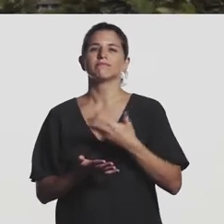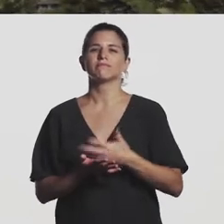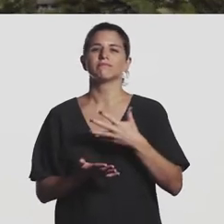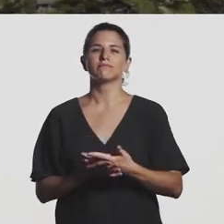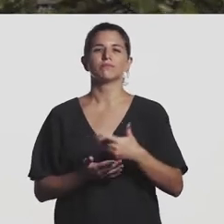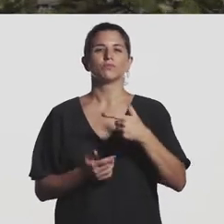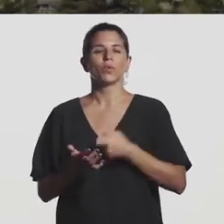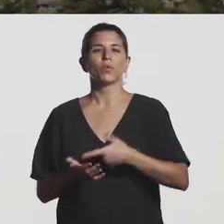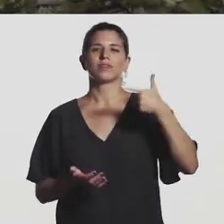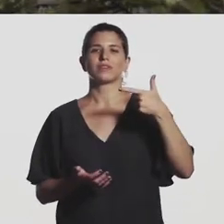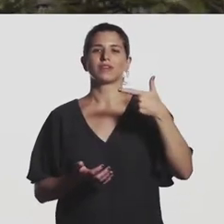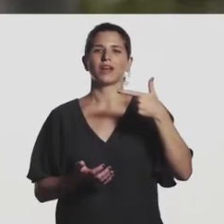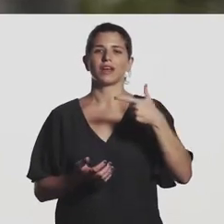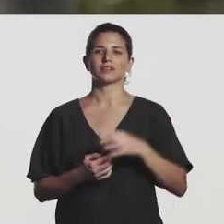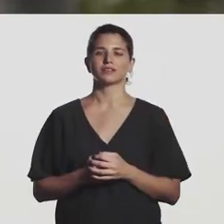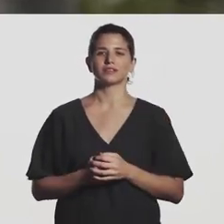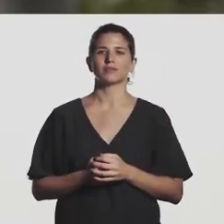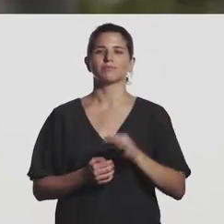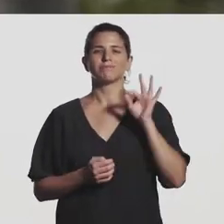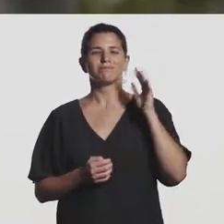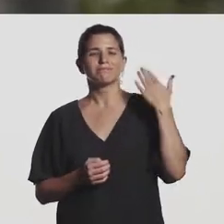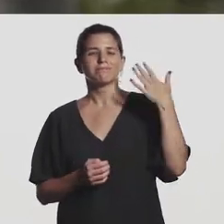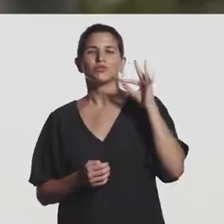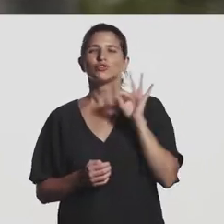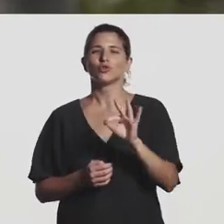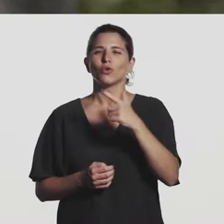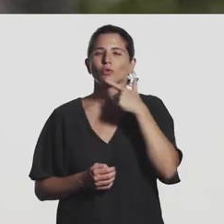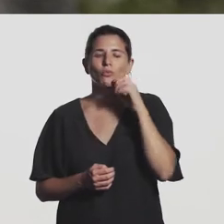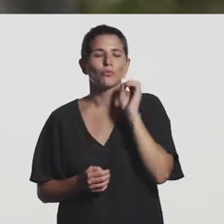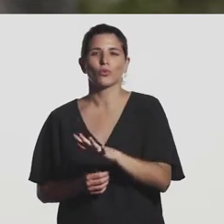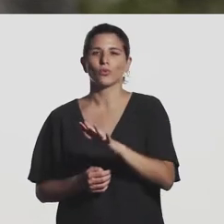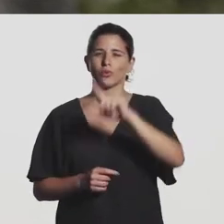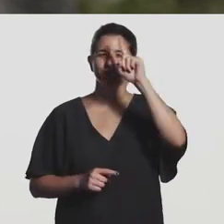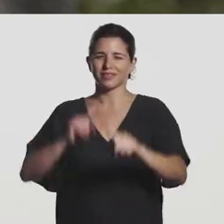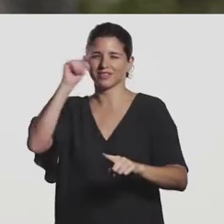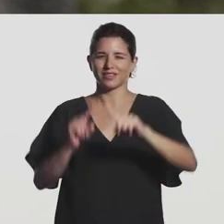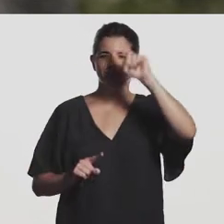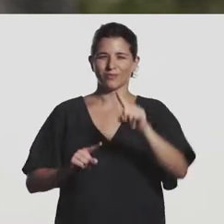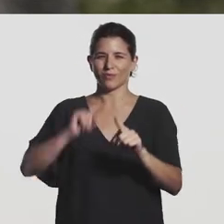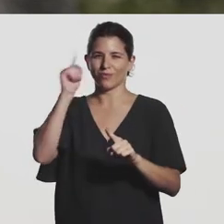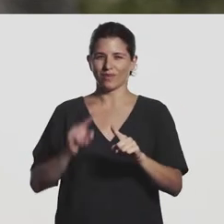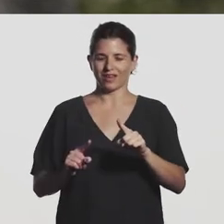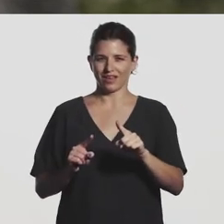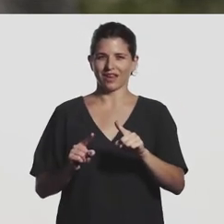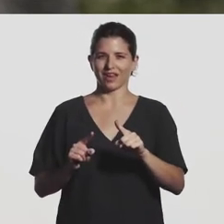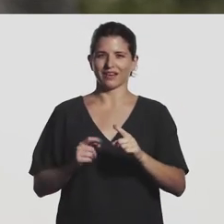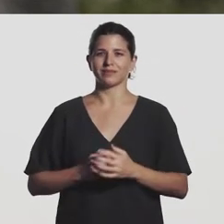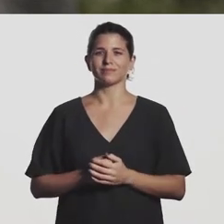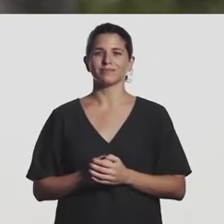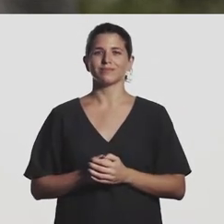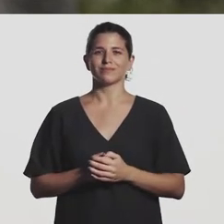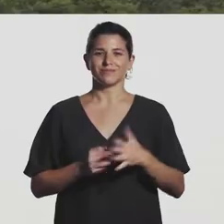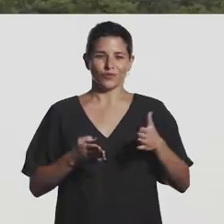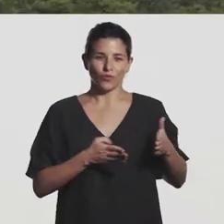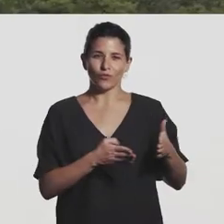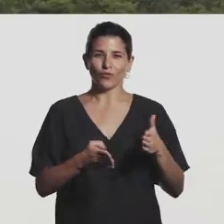Di importante che vi posso raccontare è una volta che c'era un brutto